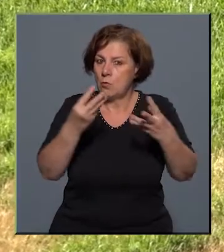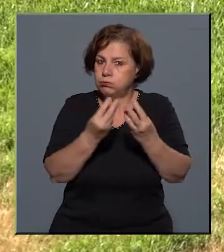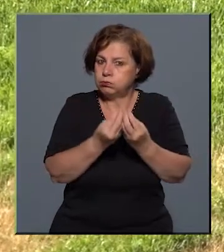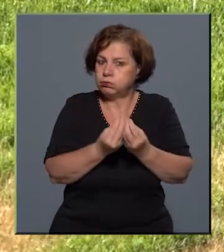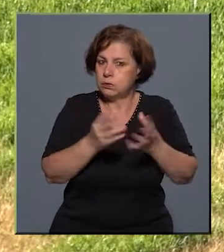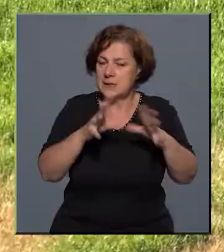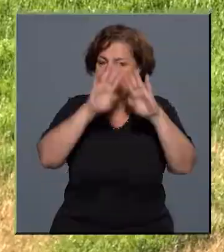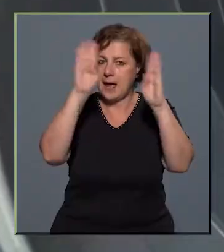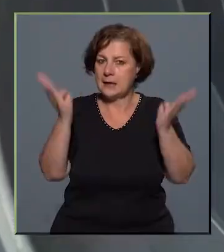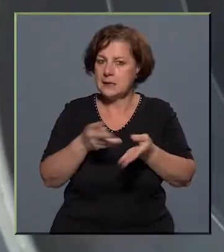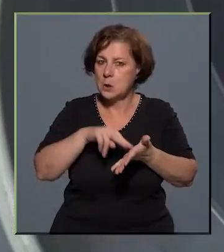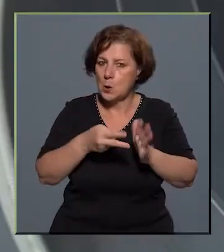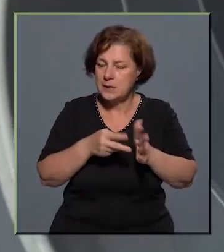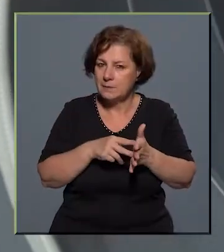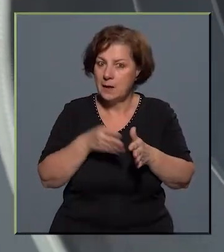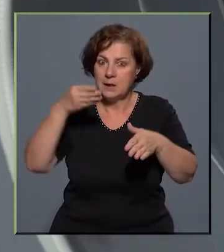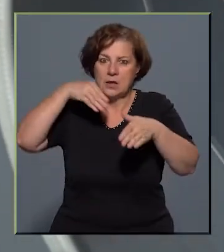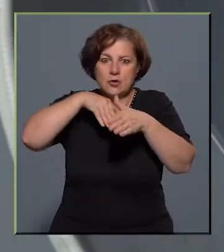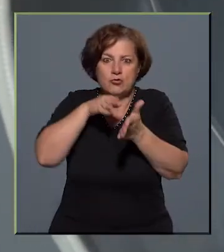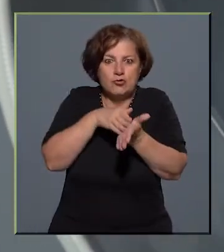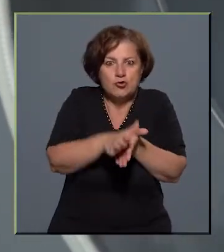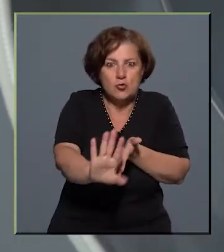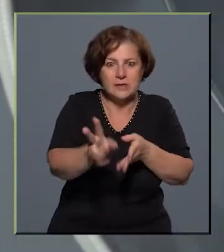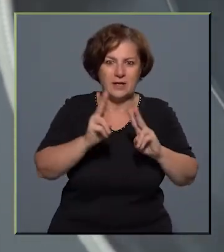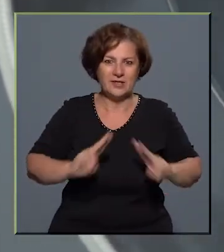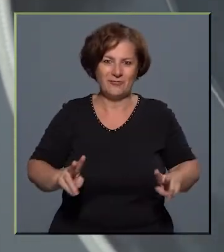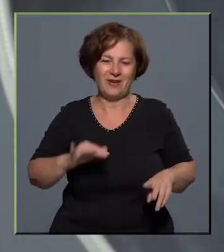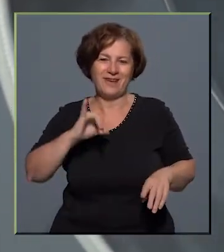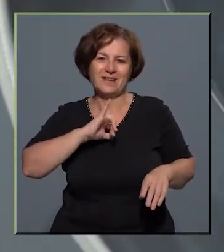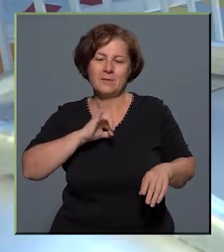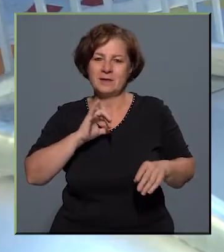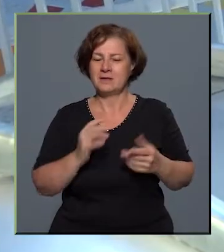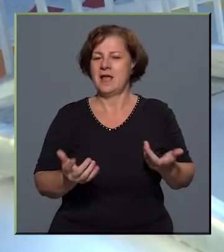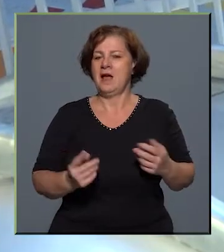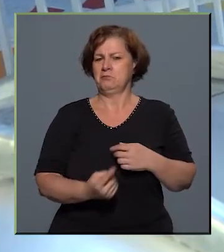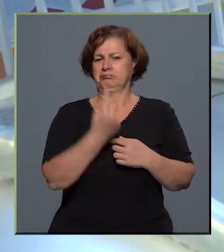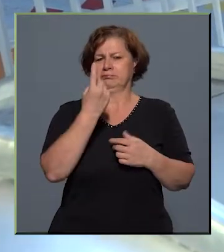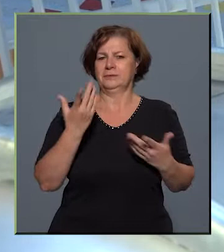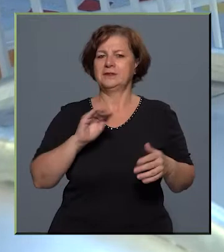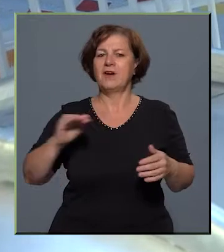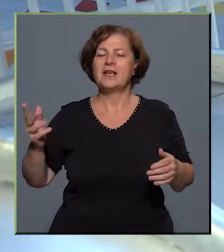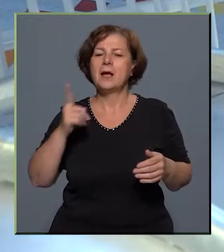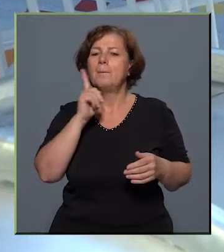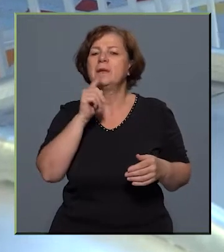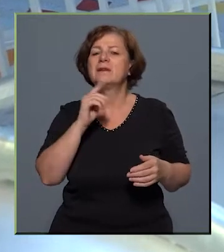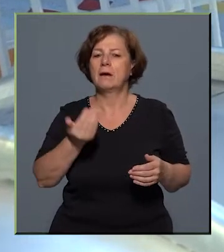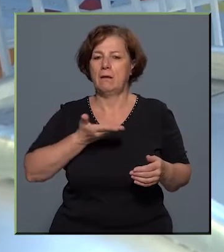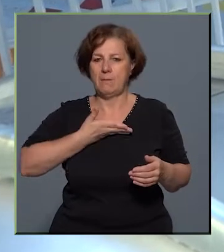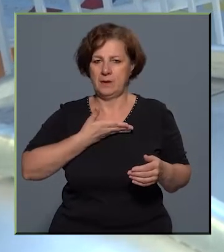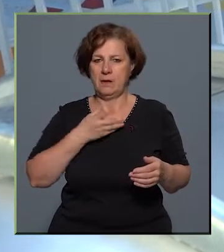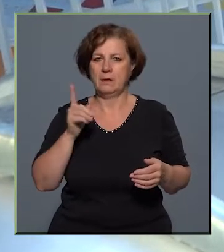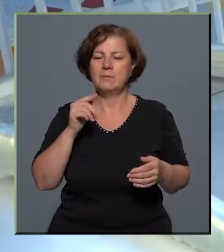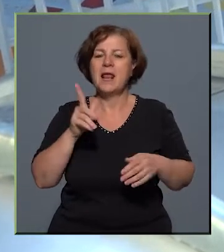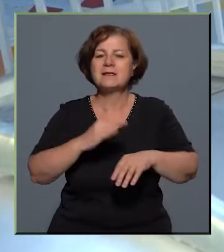egész koncepciónak, meg még egy csúszda is van, ami gondolom igazán unikális, szóval a gyerekek mit kapnak, mi lesz majd